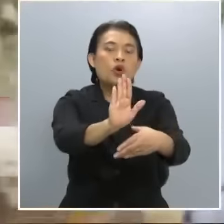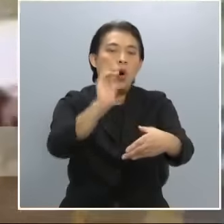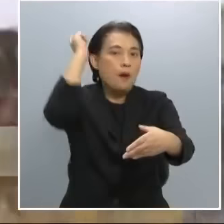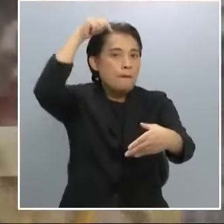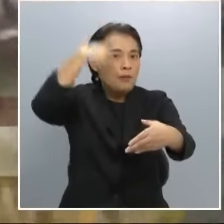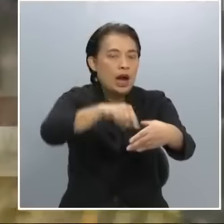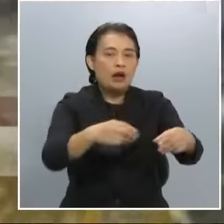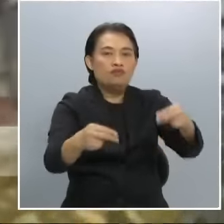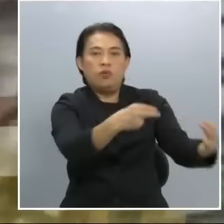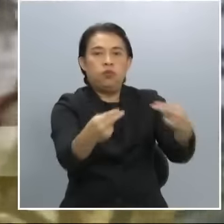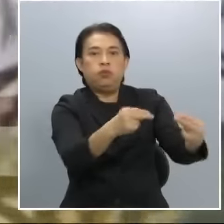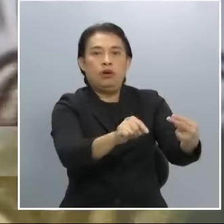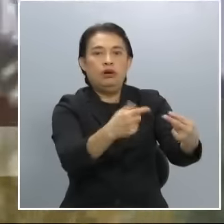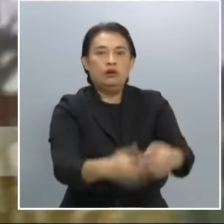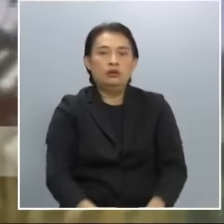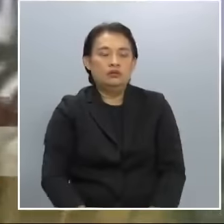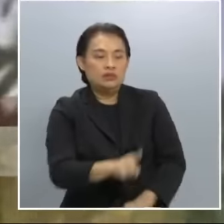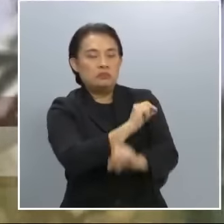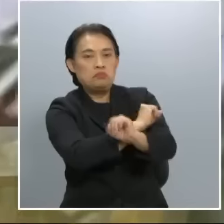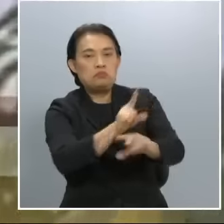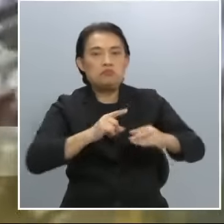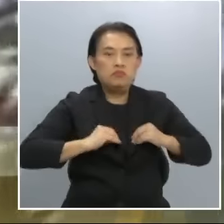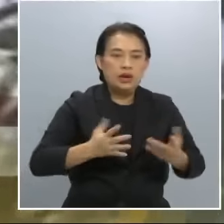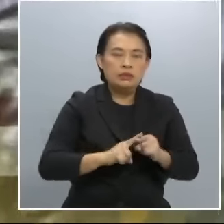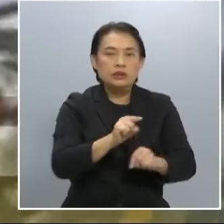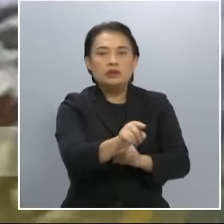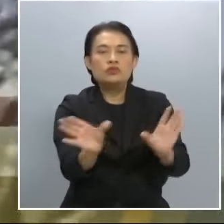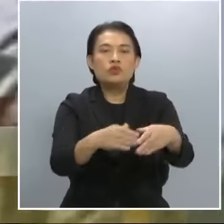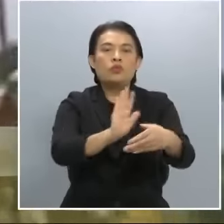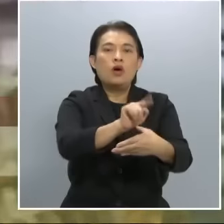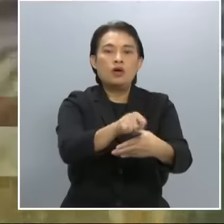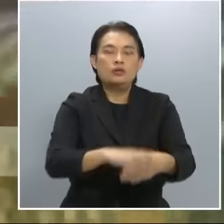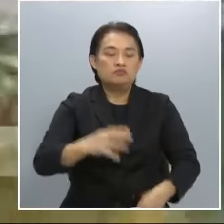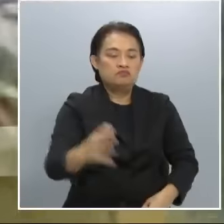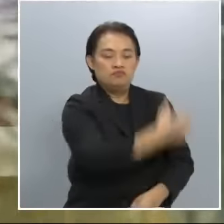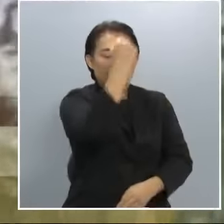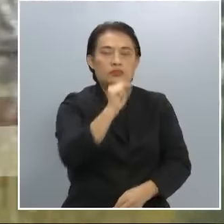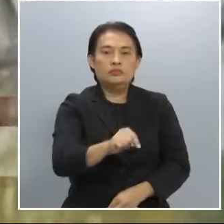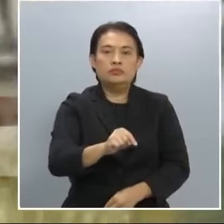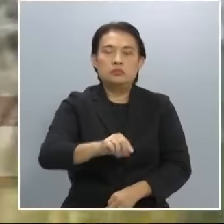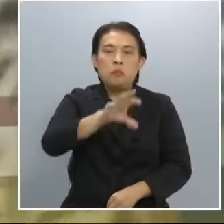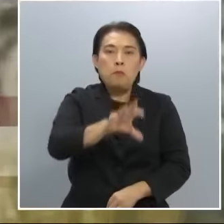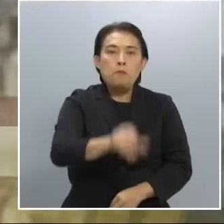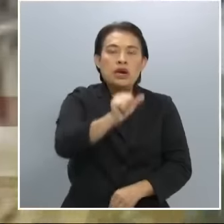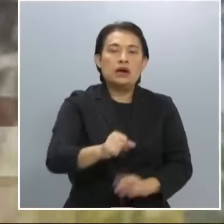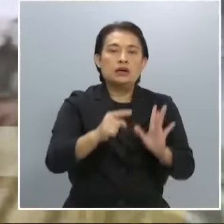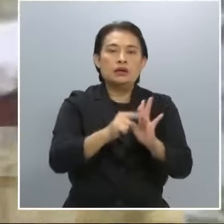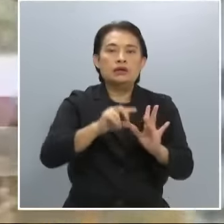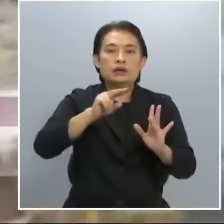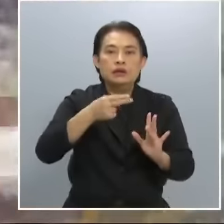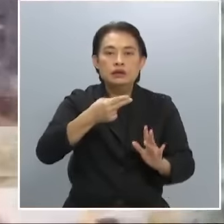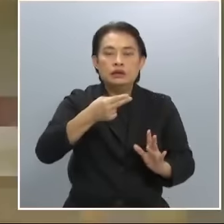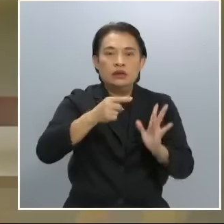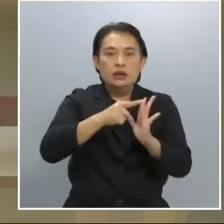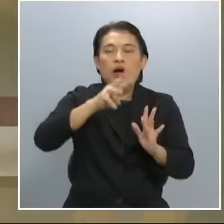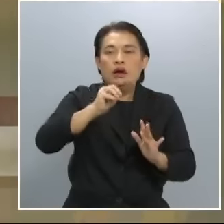ทราบกันว่ากองกำลังฝ่ายต่อต้านและกองกำลังชาติพันธุ์สามารถยึดเมืองเมียวดีซึ่งเป็นเมืองการค้าสำคัญ